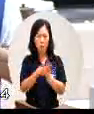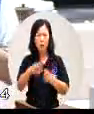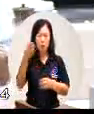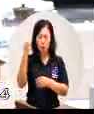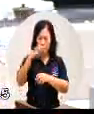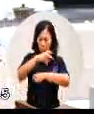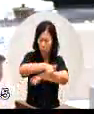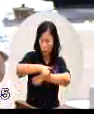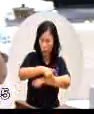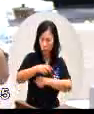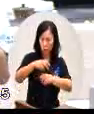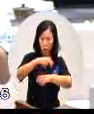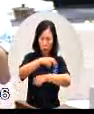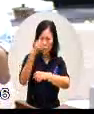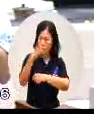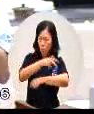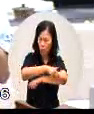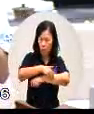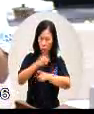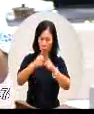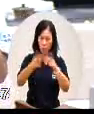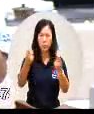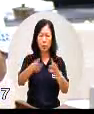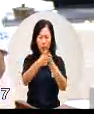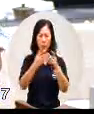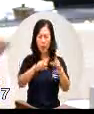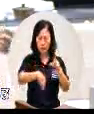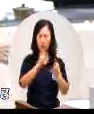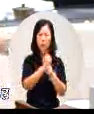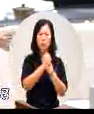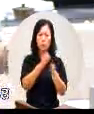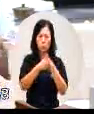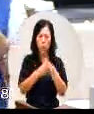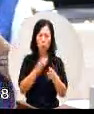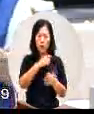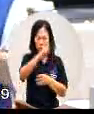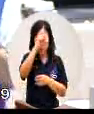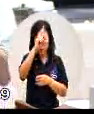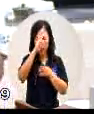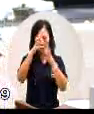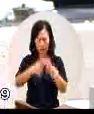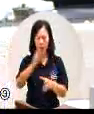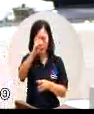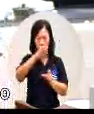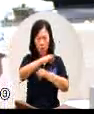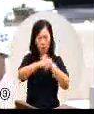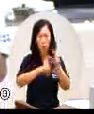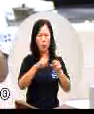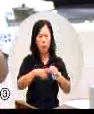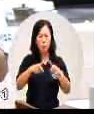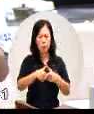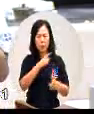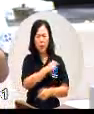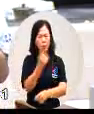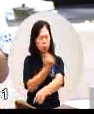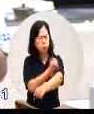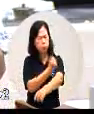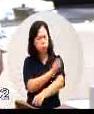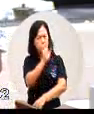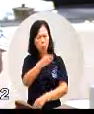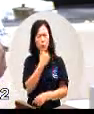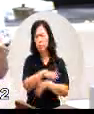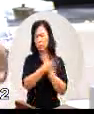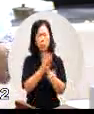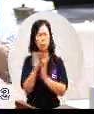这样的，七段征收区一样是比照办理的。安尼要特一个活动中心，特个像艰苦拢无多。